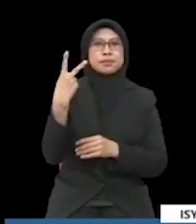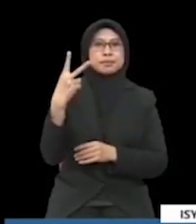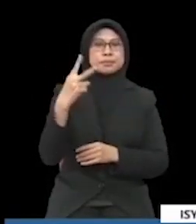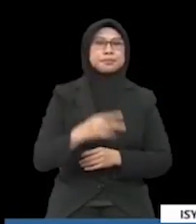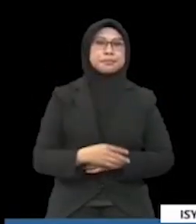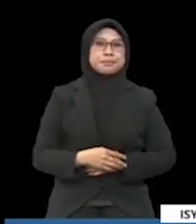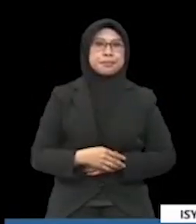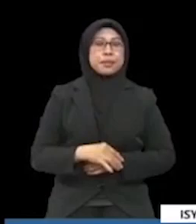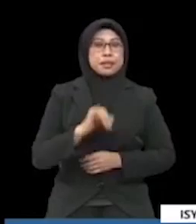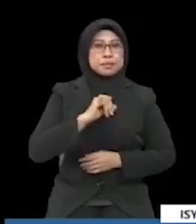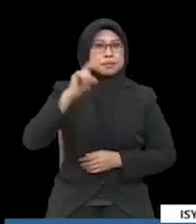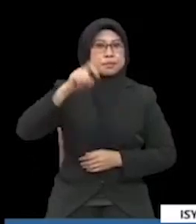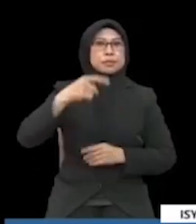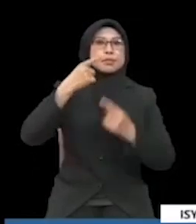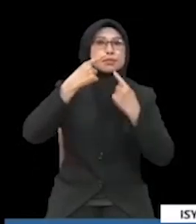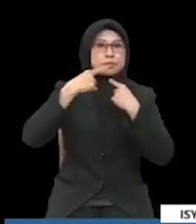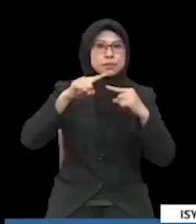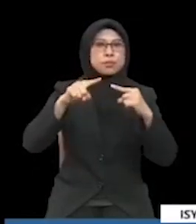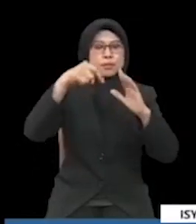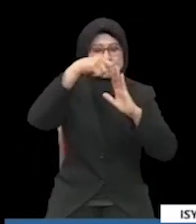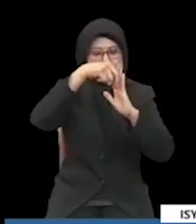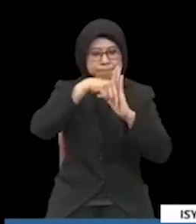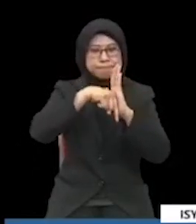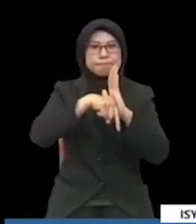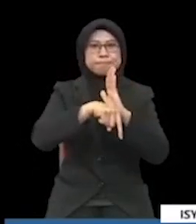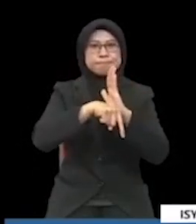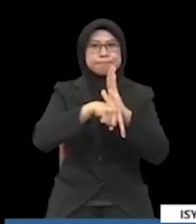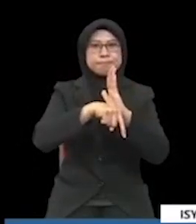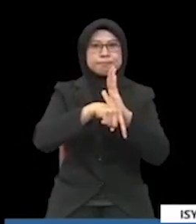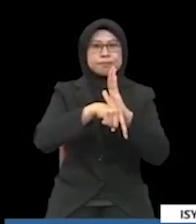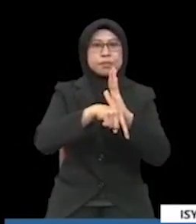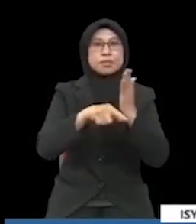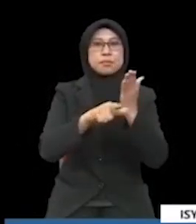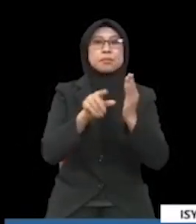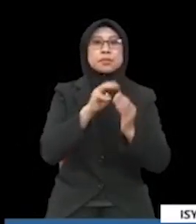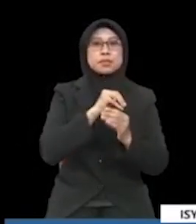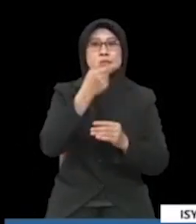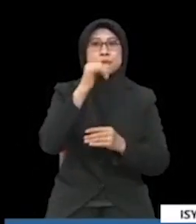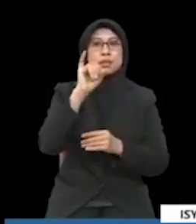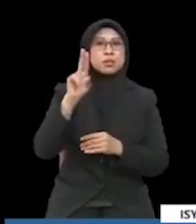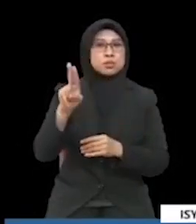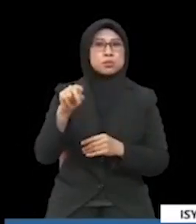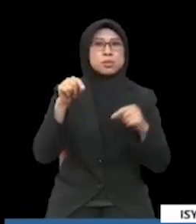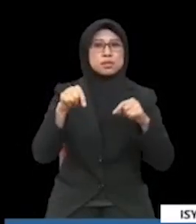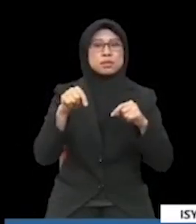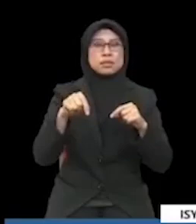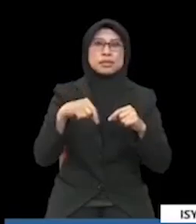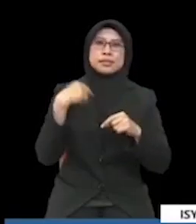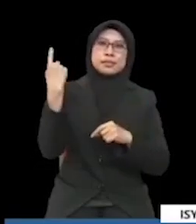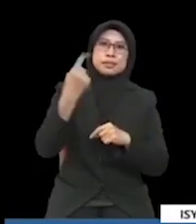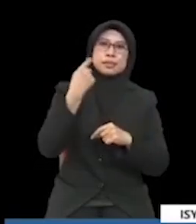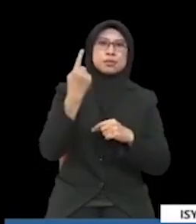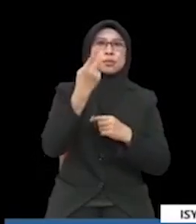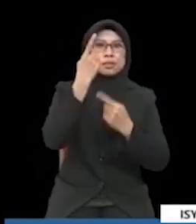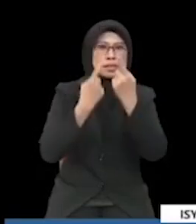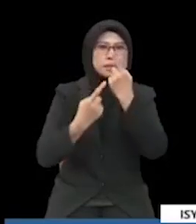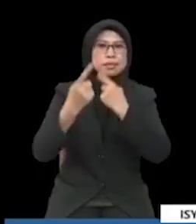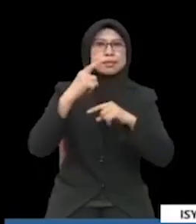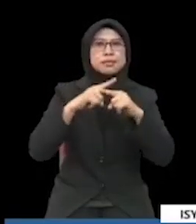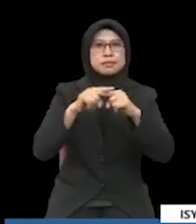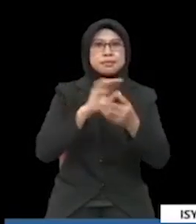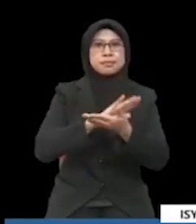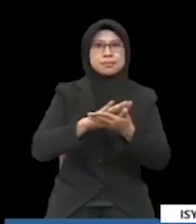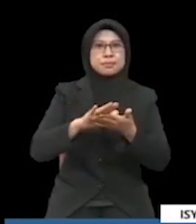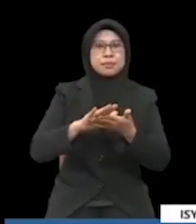mg-12 Saya memerlukan jawaban yang terperinci yang memacu berhenti karena kedua isu ini sudah sering dibangkitkan di